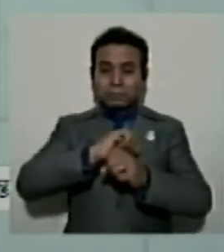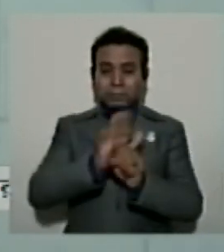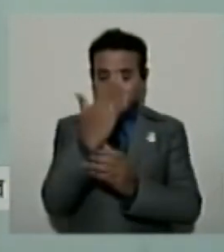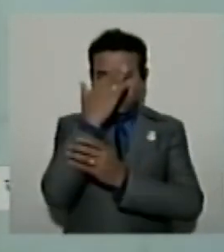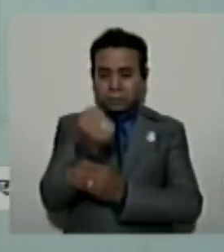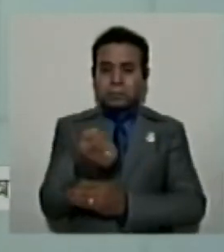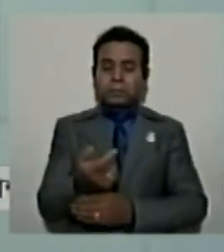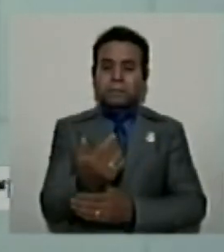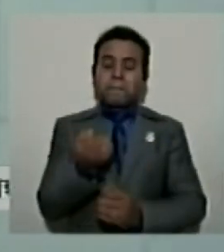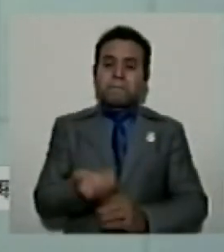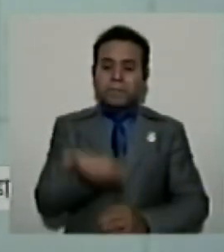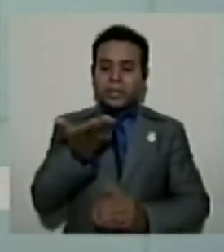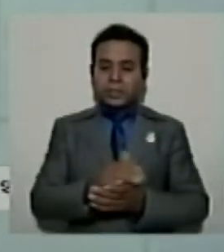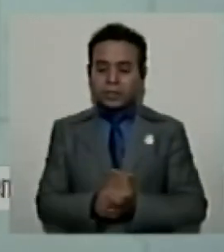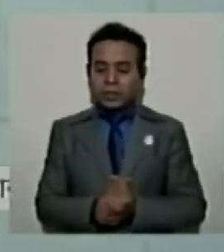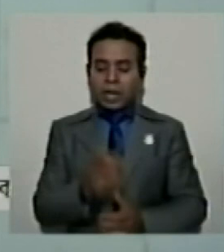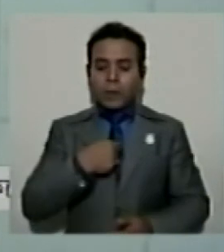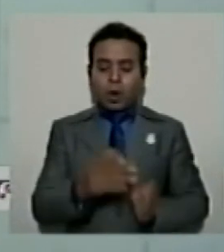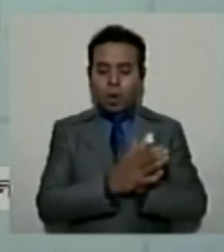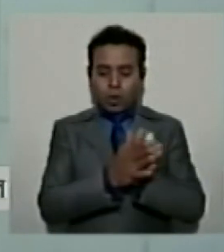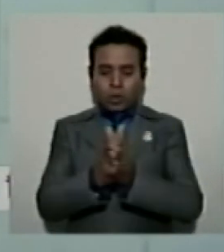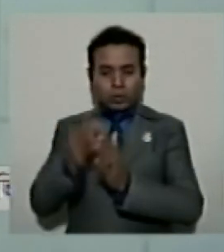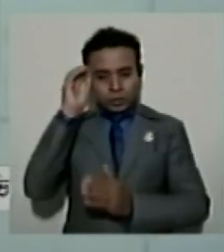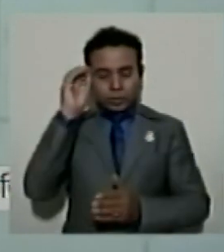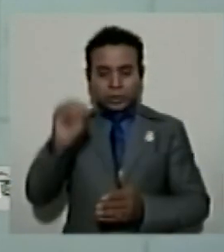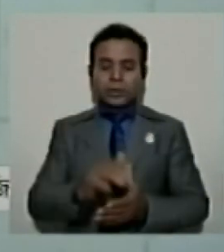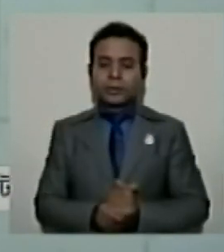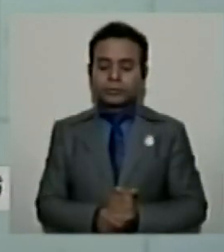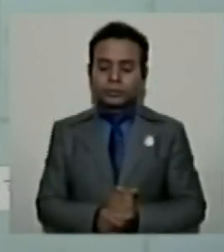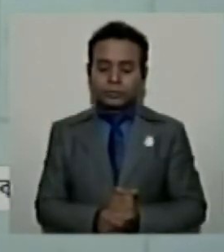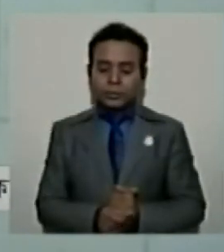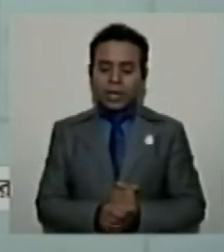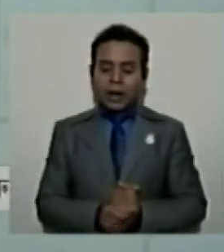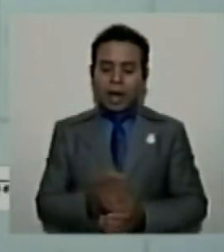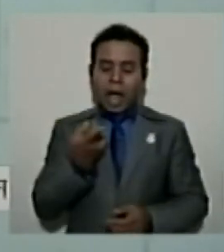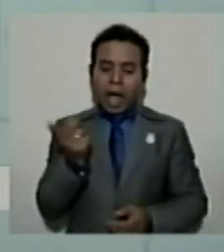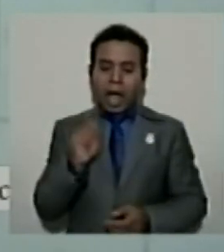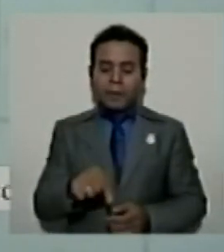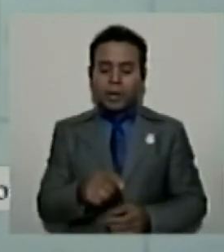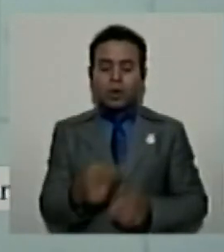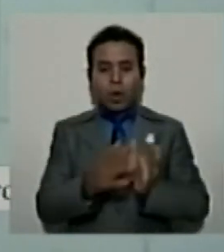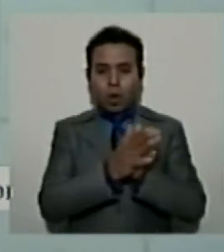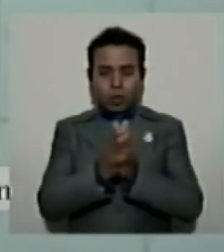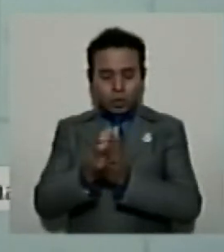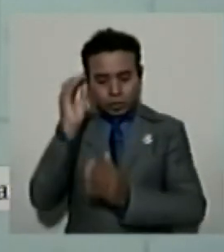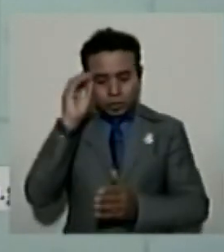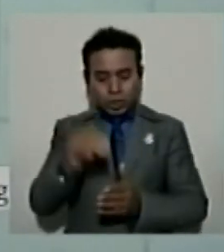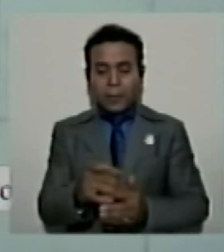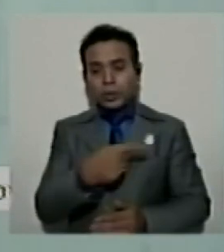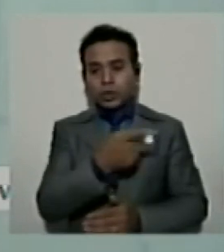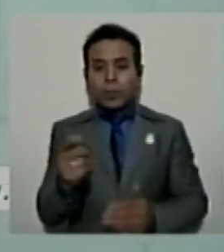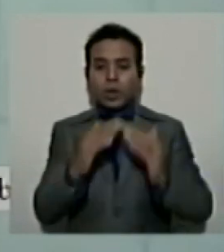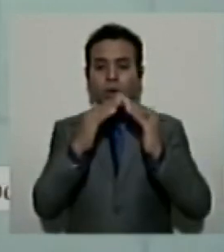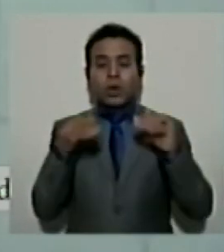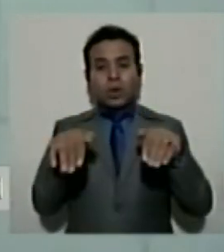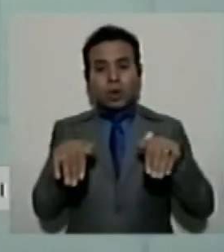এইগুলো বলার আগে আবারও বলি, আমরা যেন ঘরে থাকি, আমরা যেন মাস্ক ব্যবহার করি, আমরা যেন সামাজিক দূরত্ব বজায় রাখি, আমাদের